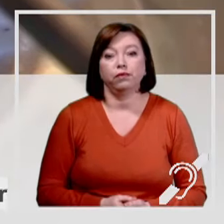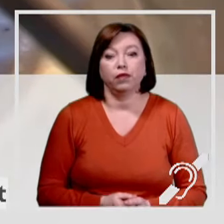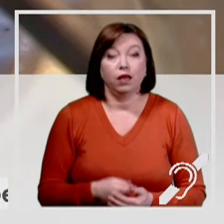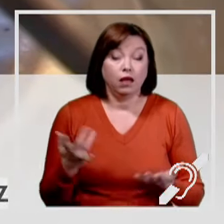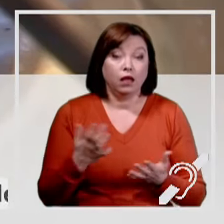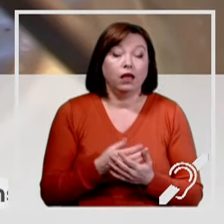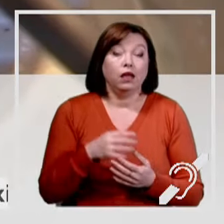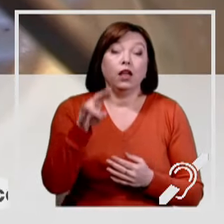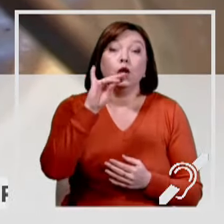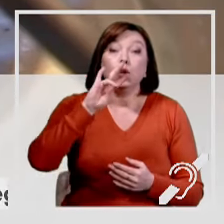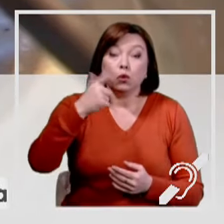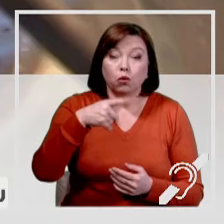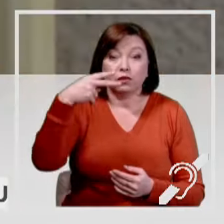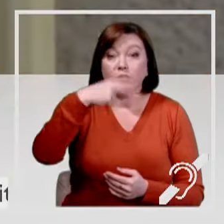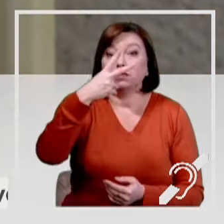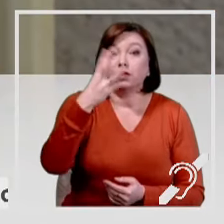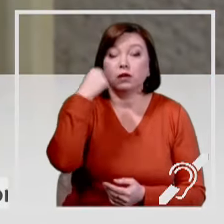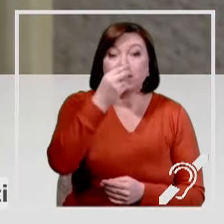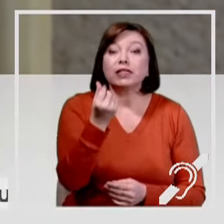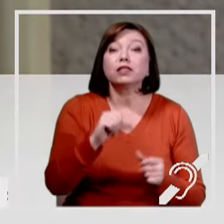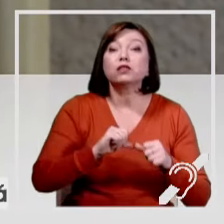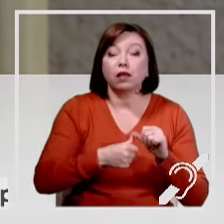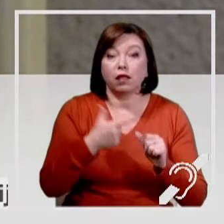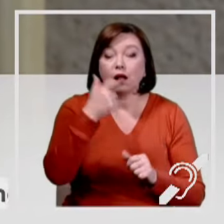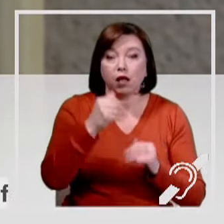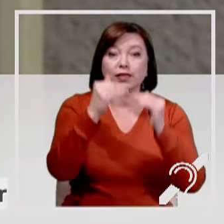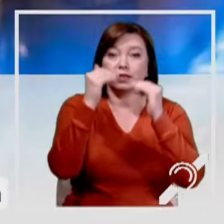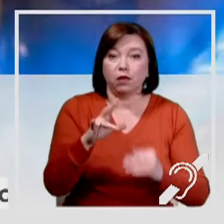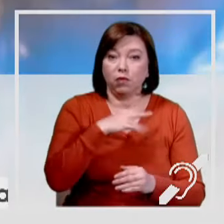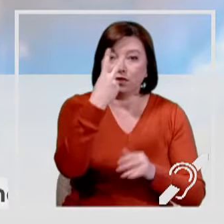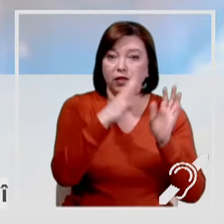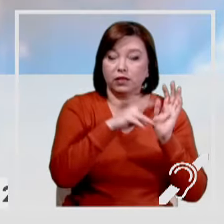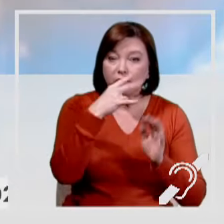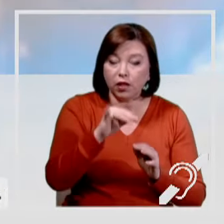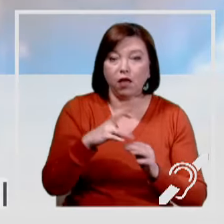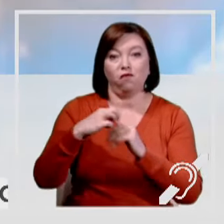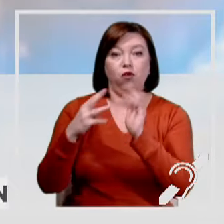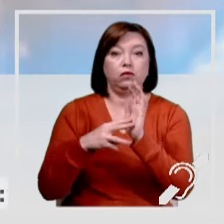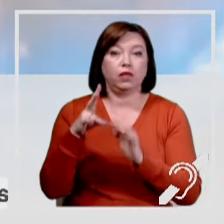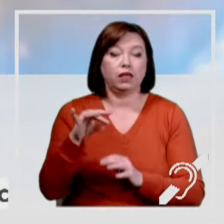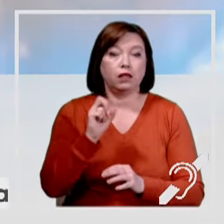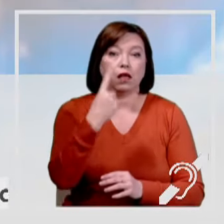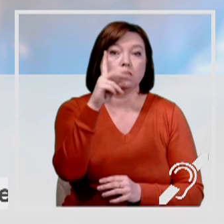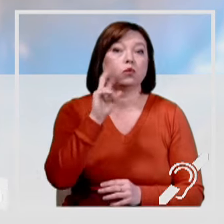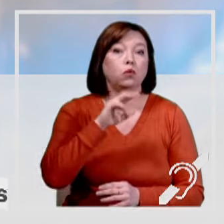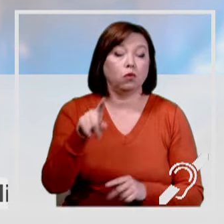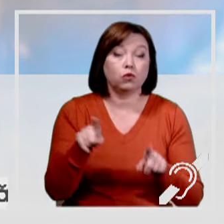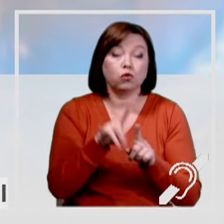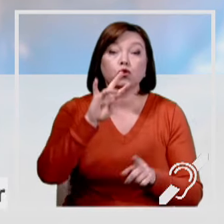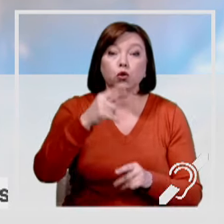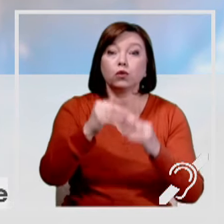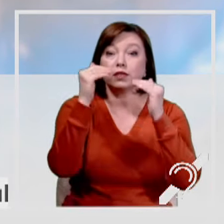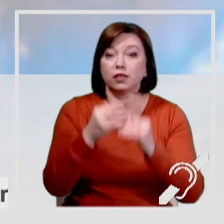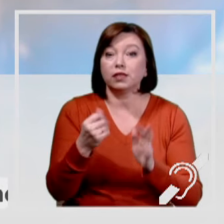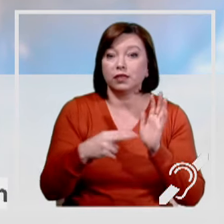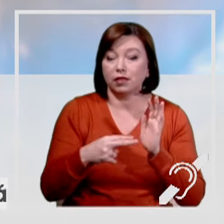Drept urmare, în luna iunie 2023, tarifele la gaz au scăzut de la 29 de lei la 18 lei pentru un metru cub. Tot în iunie a scăzut și